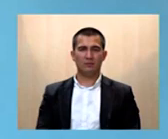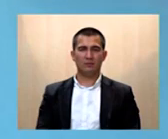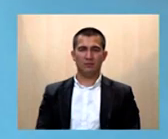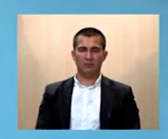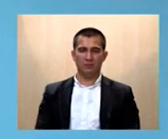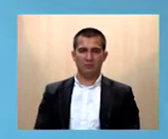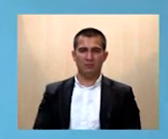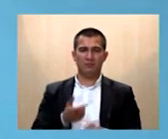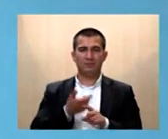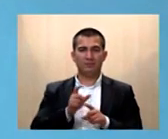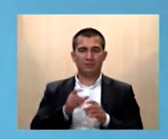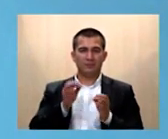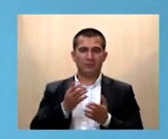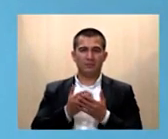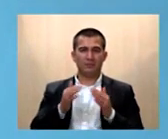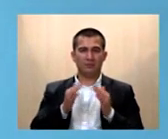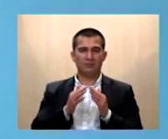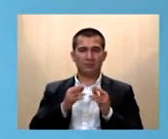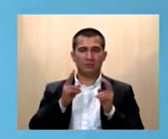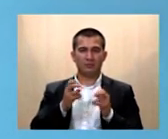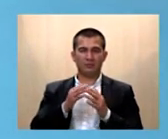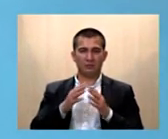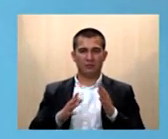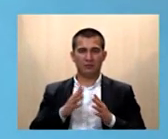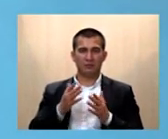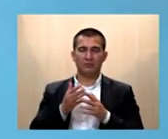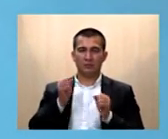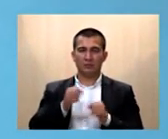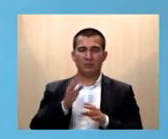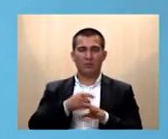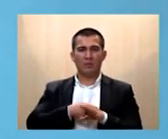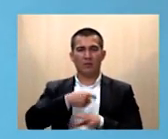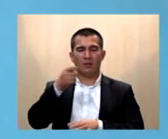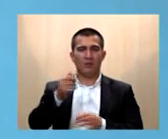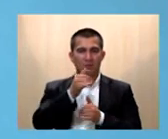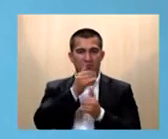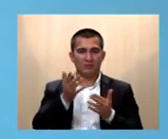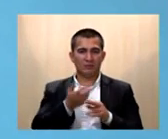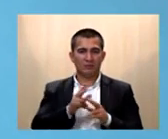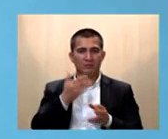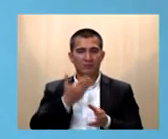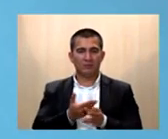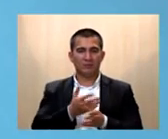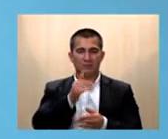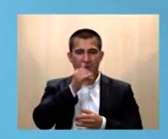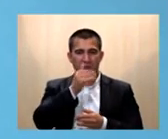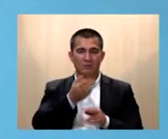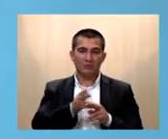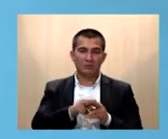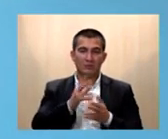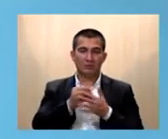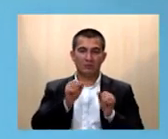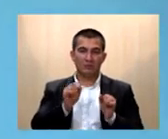Albatta, uy sharoitida uzoq masofaga tepish imkoniyati bo'lmasligi mumkin siz azizlarda. Shuning uchun